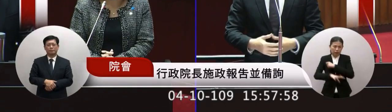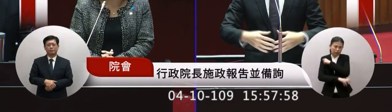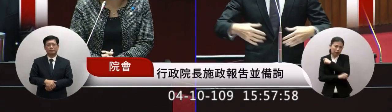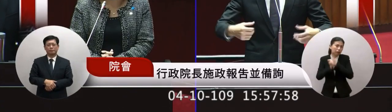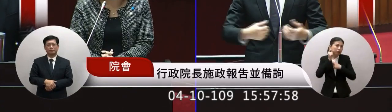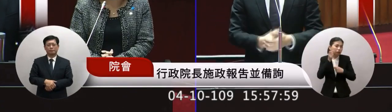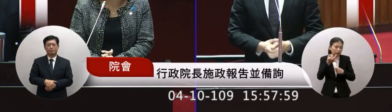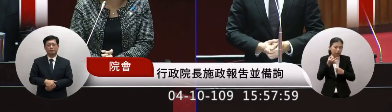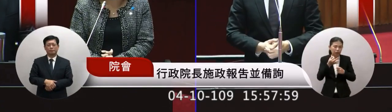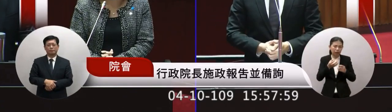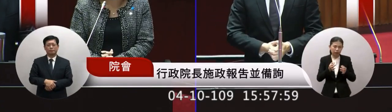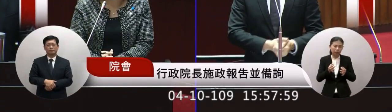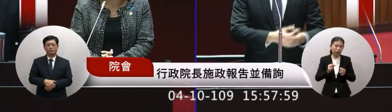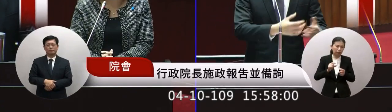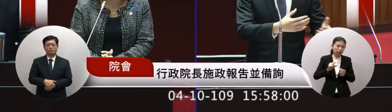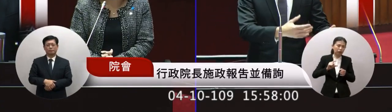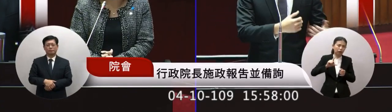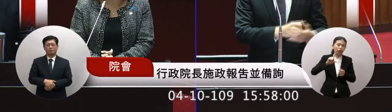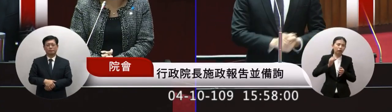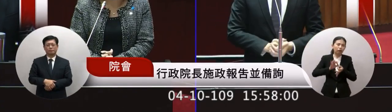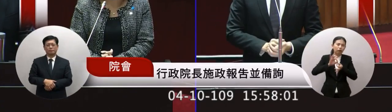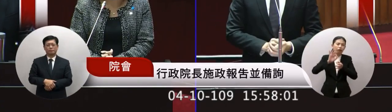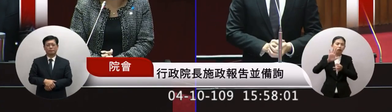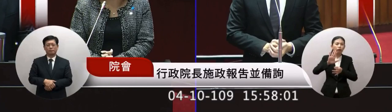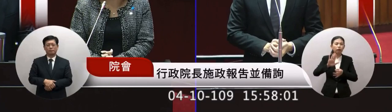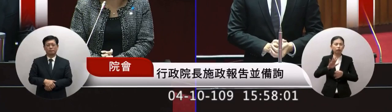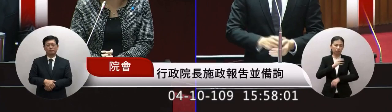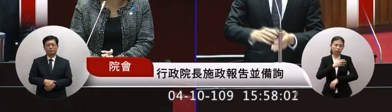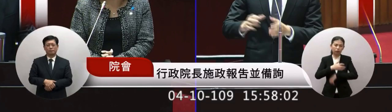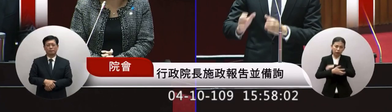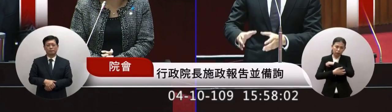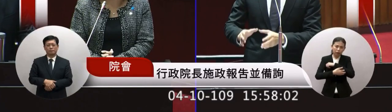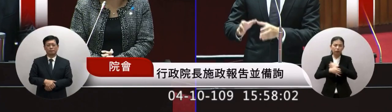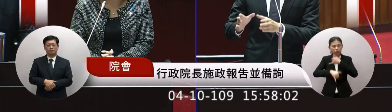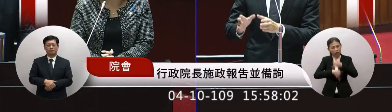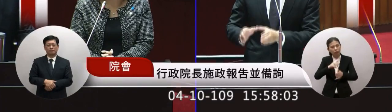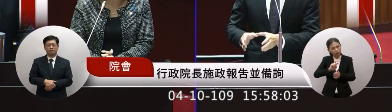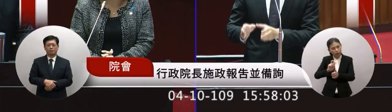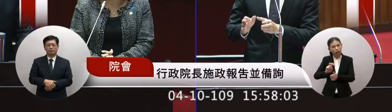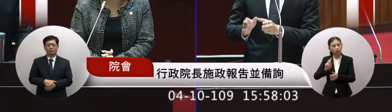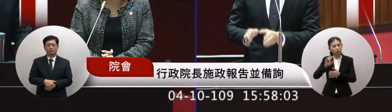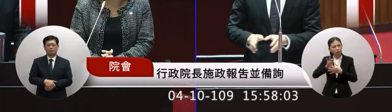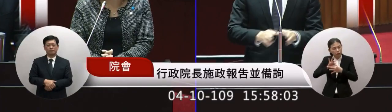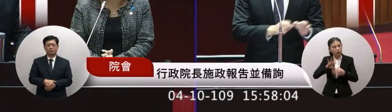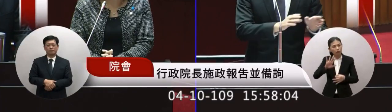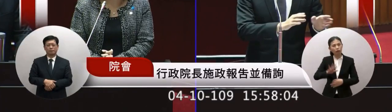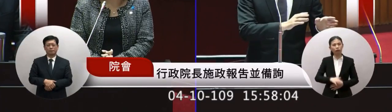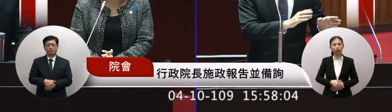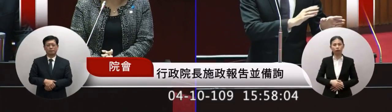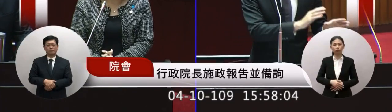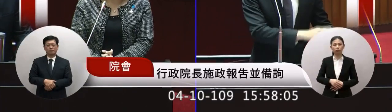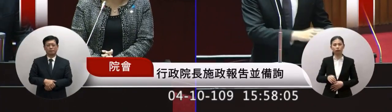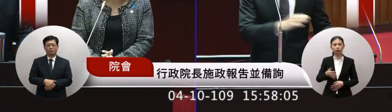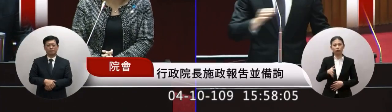吼，啊对劳工的照顾嘛是拢有伫这个关心啦吼。但是我是安怎一直伫对这个